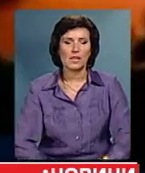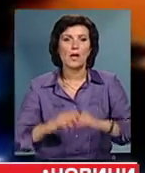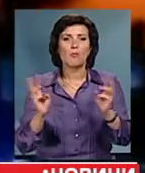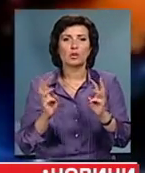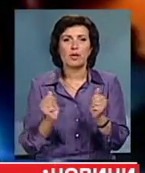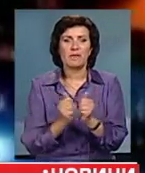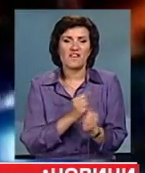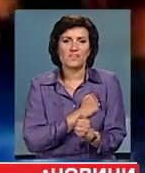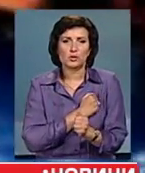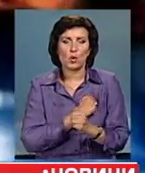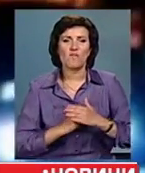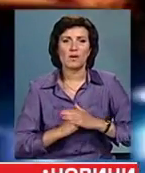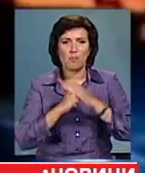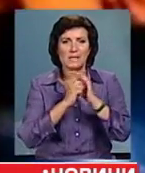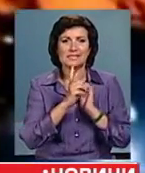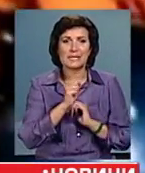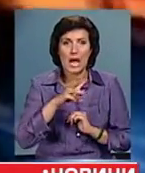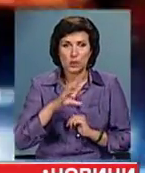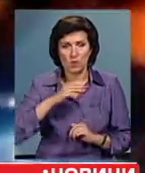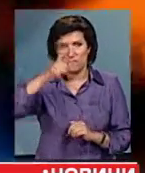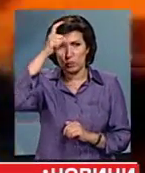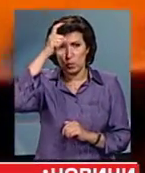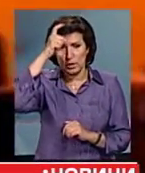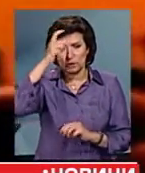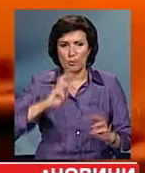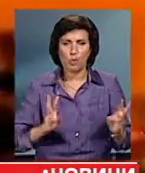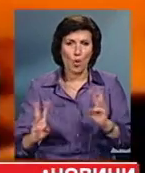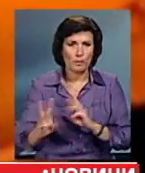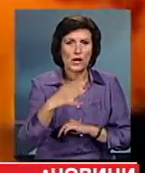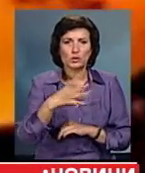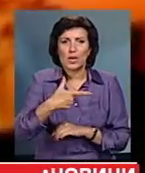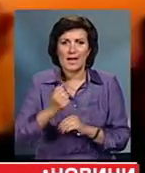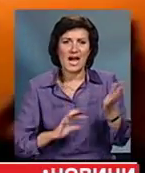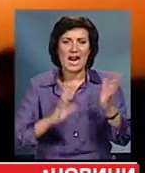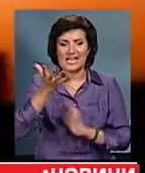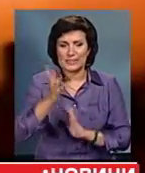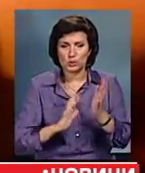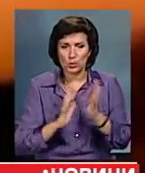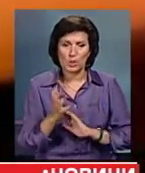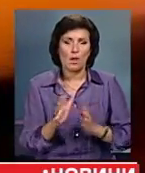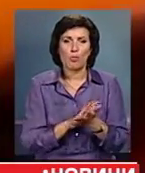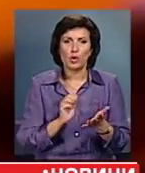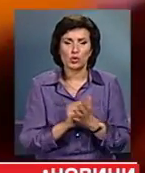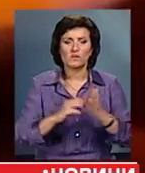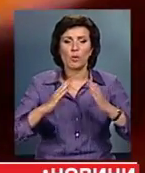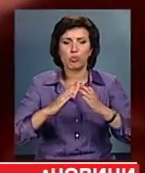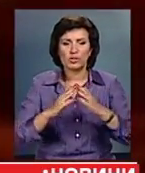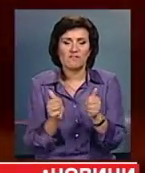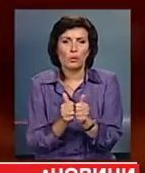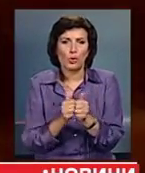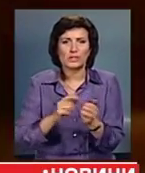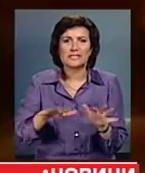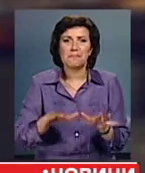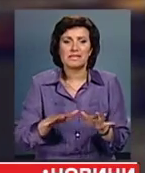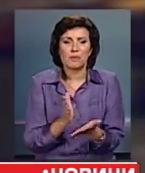Пожежа біля військової бази НАТО в Туреччині. Полум'я охопило 40 гектарів лісу в провінції Ізмір. Пошкоджену будівлю поруч із